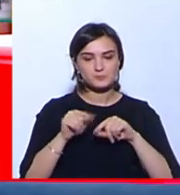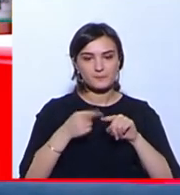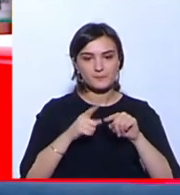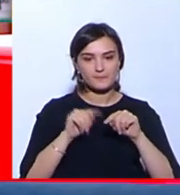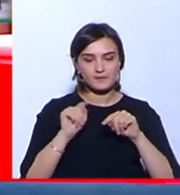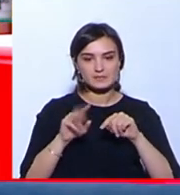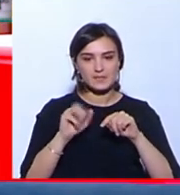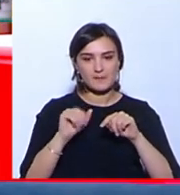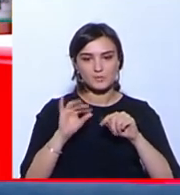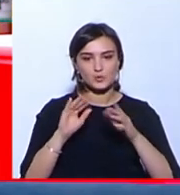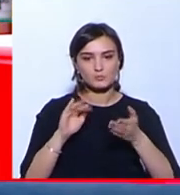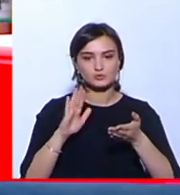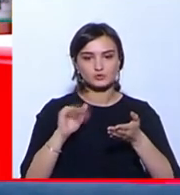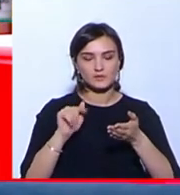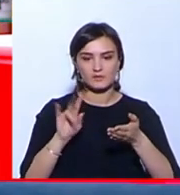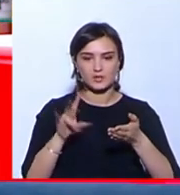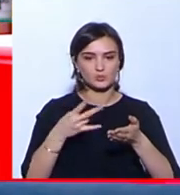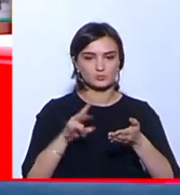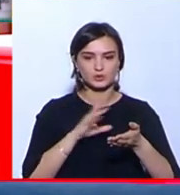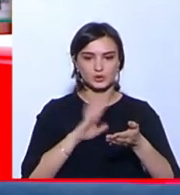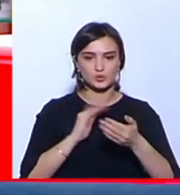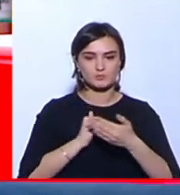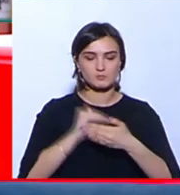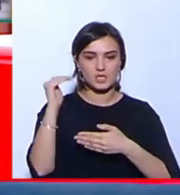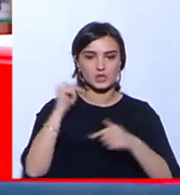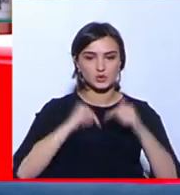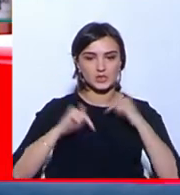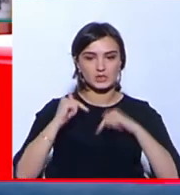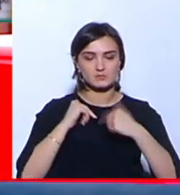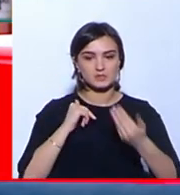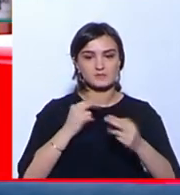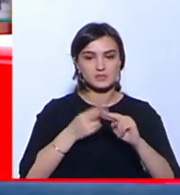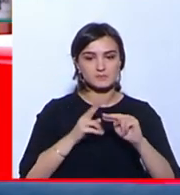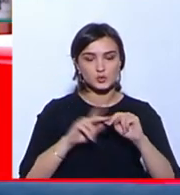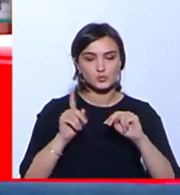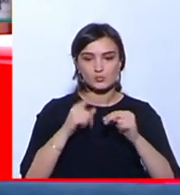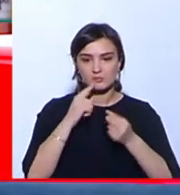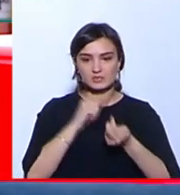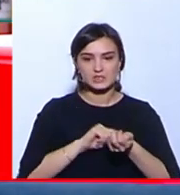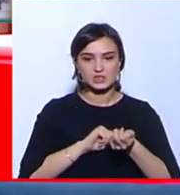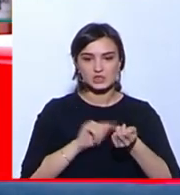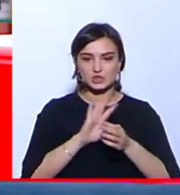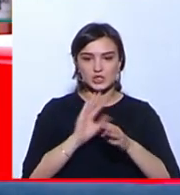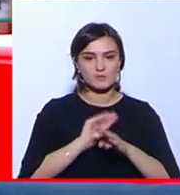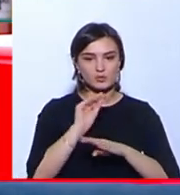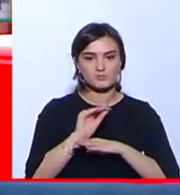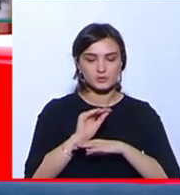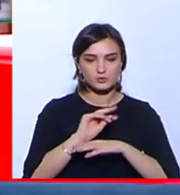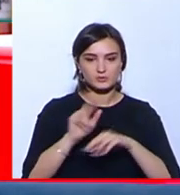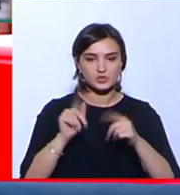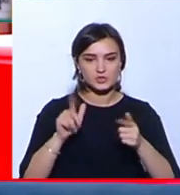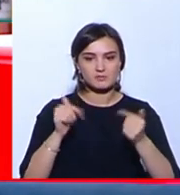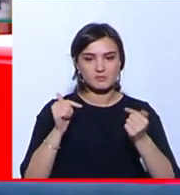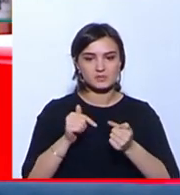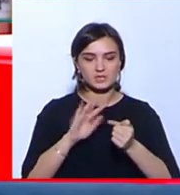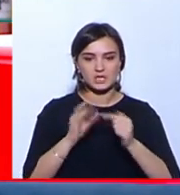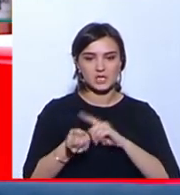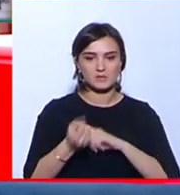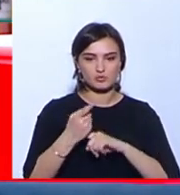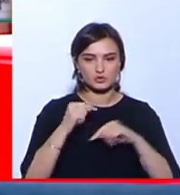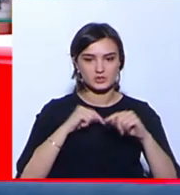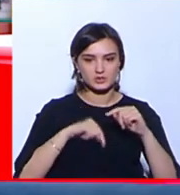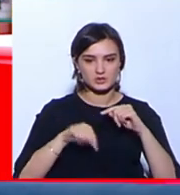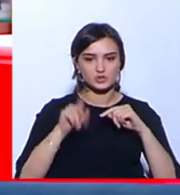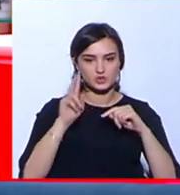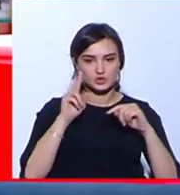ეს ამინომჟავური დატვირთვა არ უნდა იყოს მაღალი ორგანიზმისათვის, იმიტომ რომ სისხლში არ მოიმატოს დონემ და შესაბამისად არ აღმოჩნდეს შარჩი.